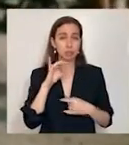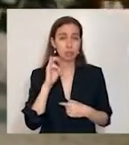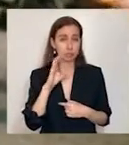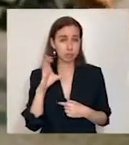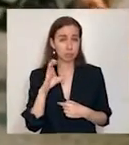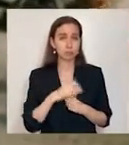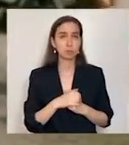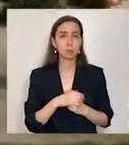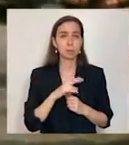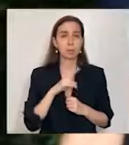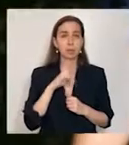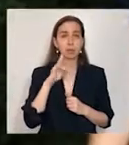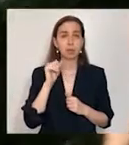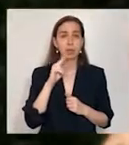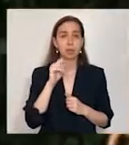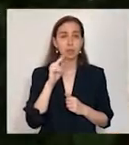кататься на качелях,